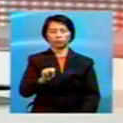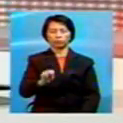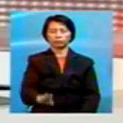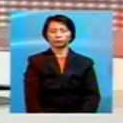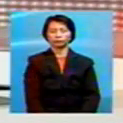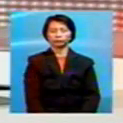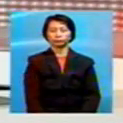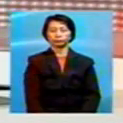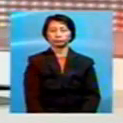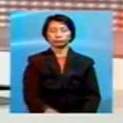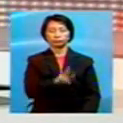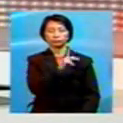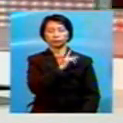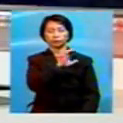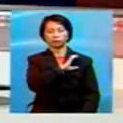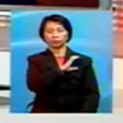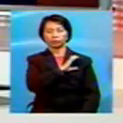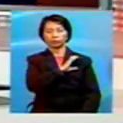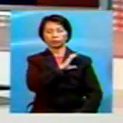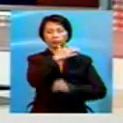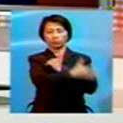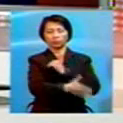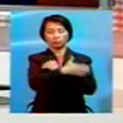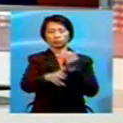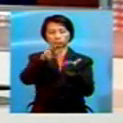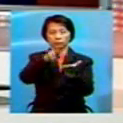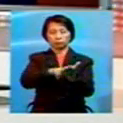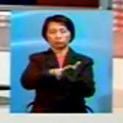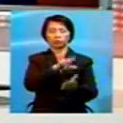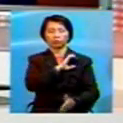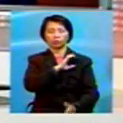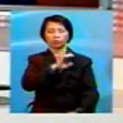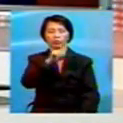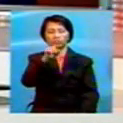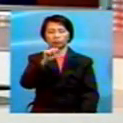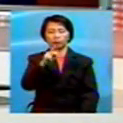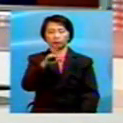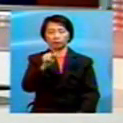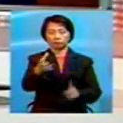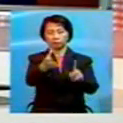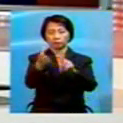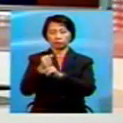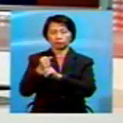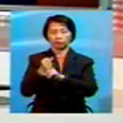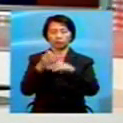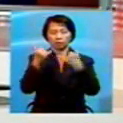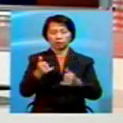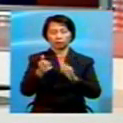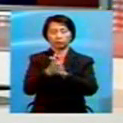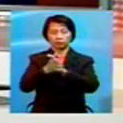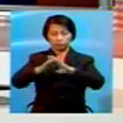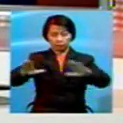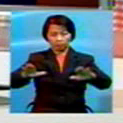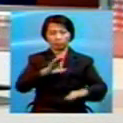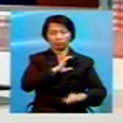aman ketua polis negara juga mengesahkan konstabel Zakir Alib yang diculik di Pulau mabul sempurna selamat